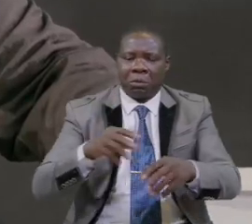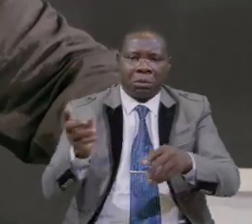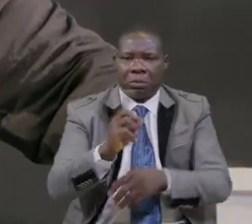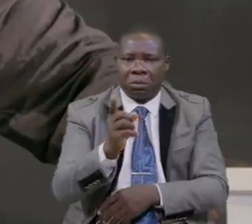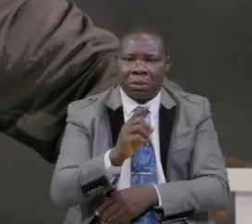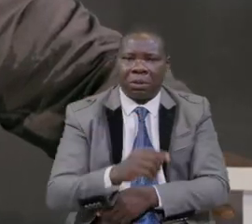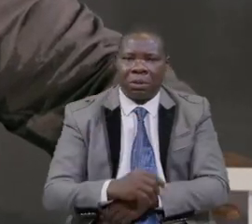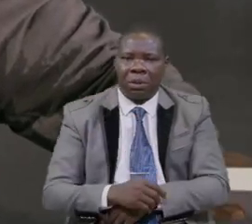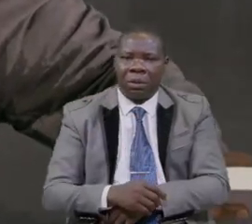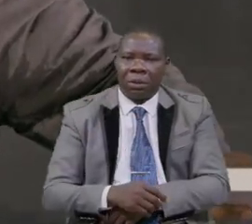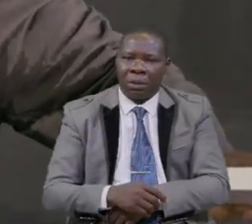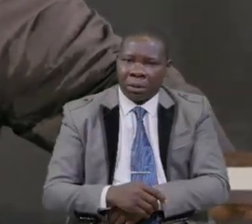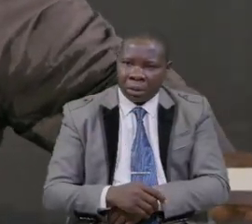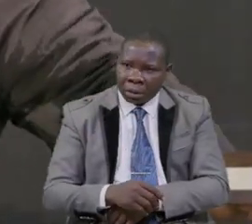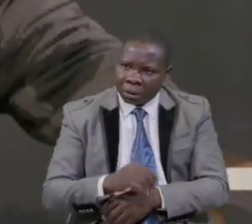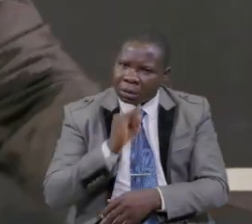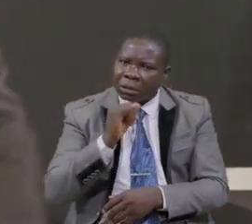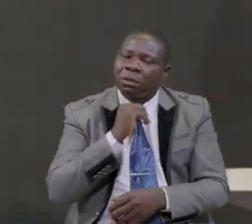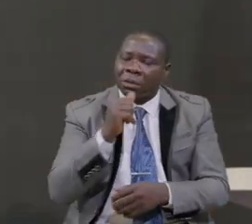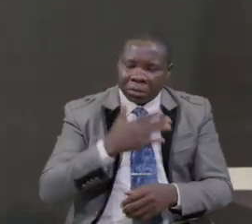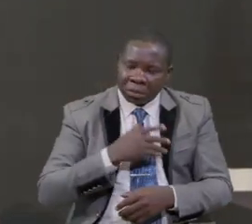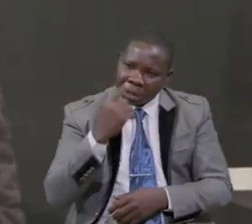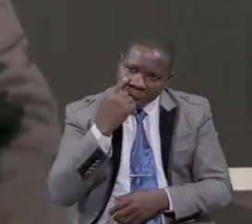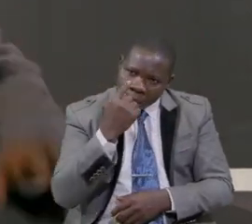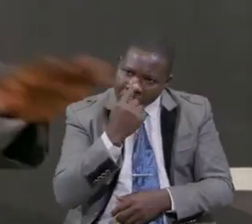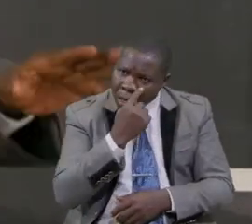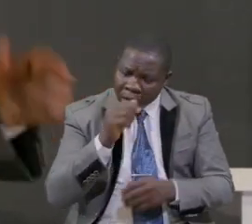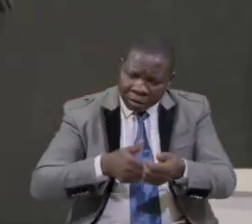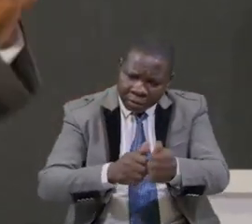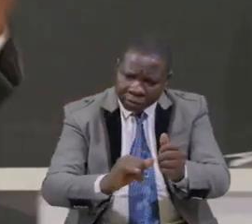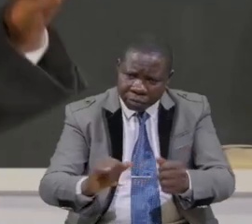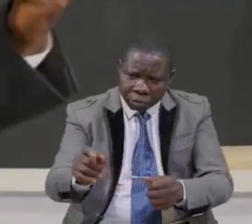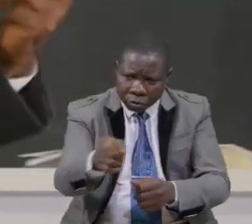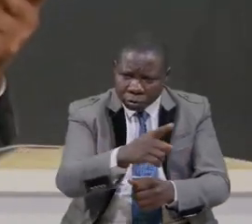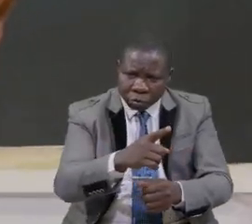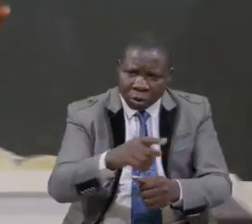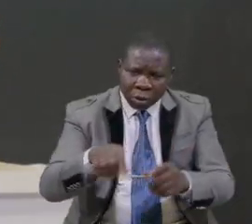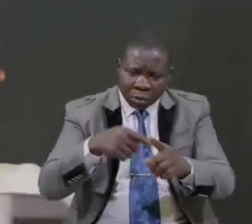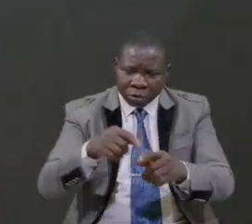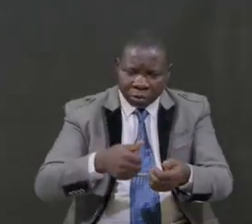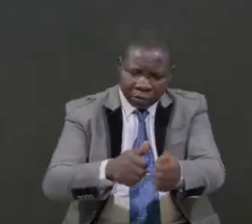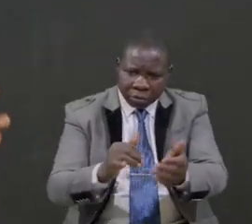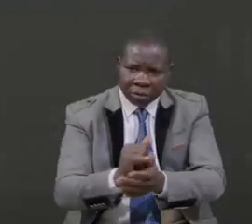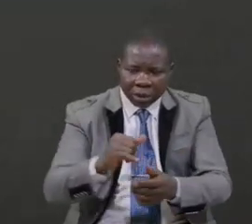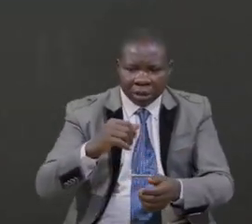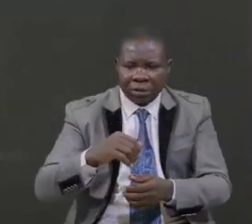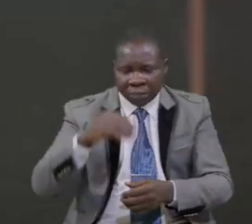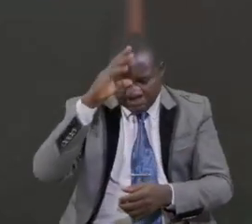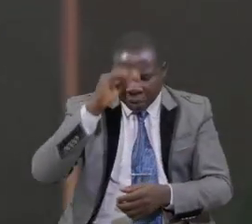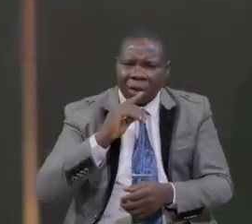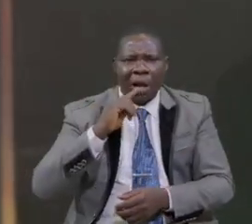esprit n'était pas suivi? N'était pas suivi? Lorsque tu as suivi cet homme, les dirigeants qui n'ont pas les